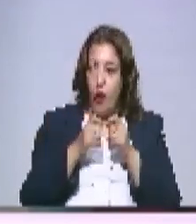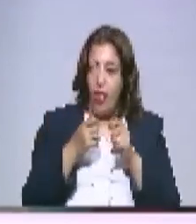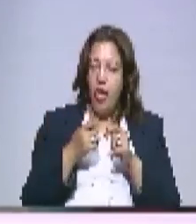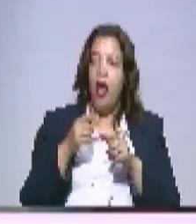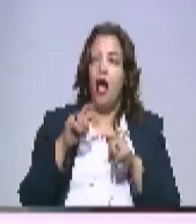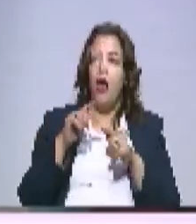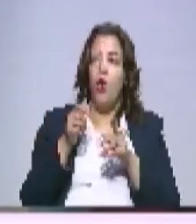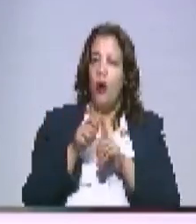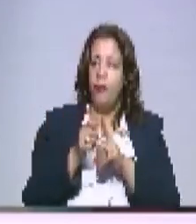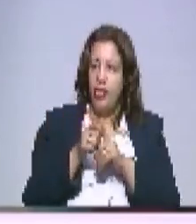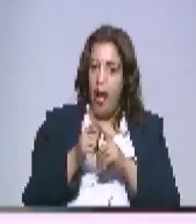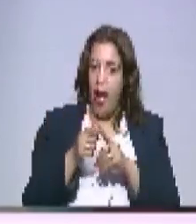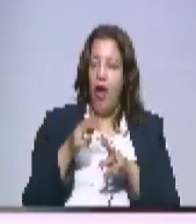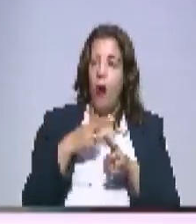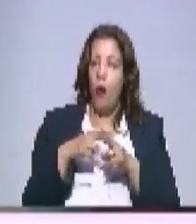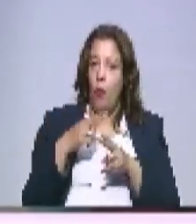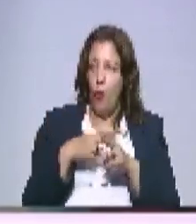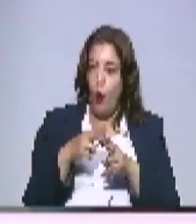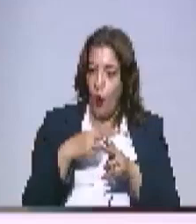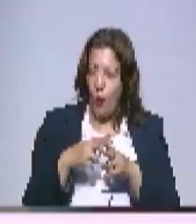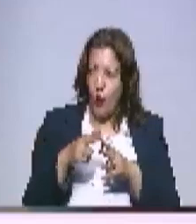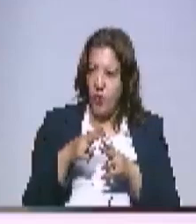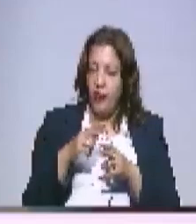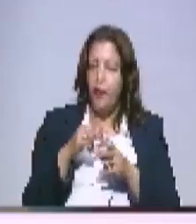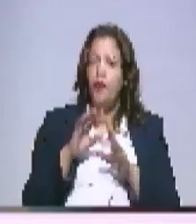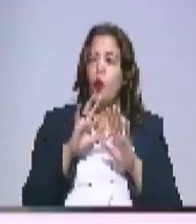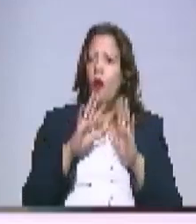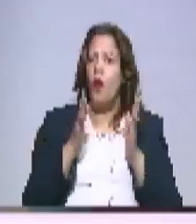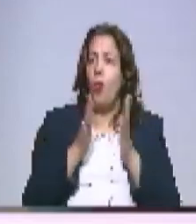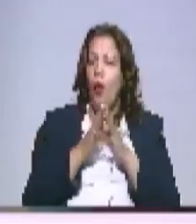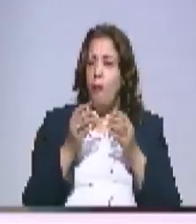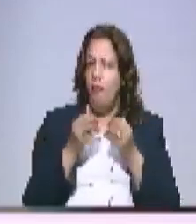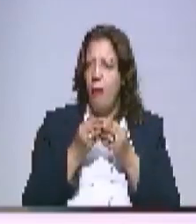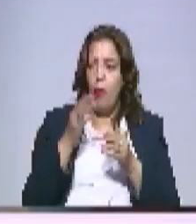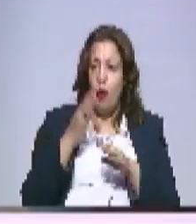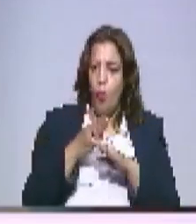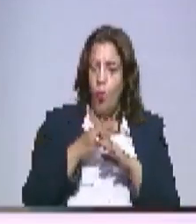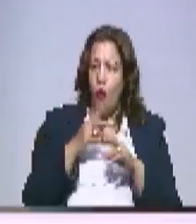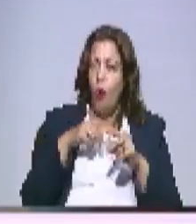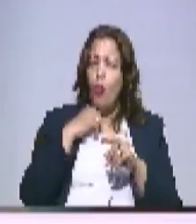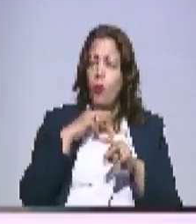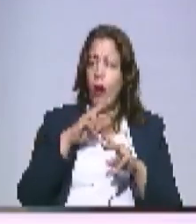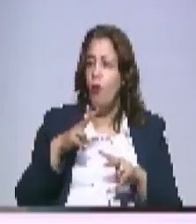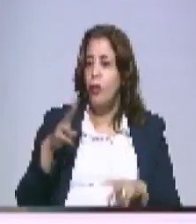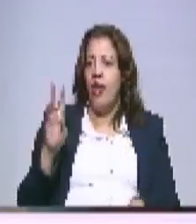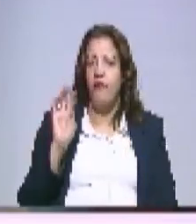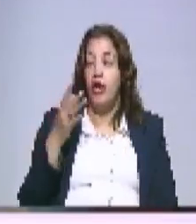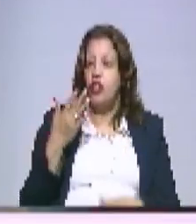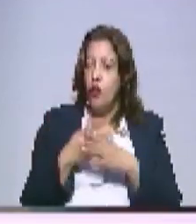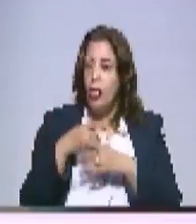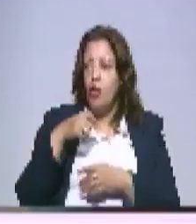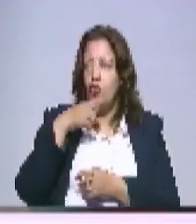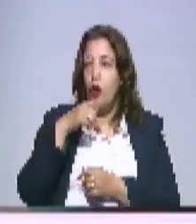كوسه. كل الخضار اهو اللي متاح اللي ممكن يتحط في اي حاجه.